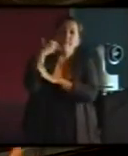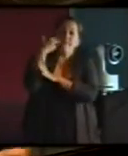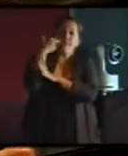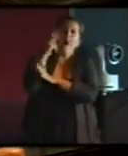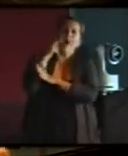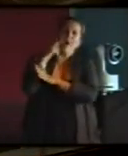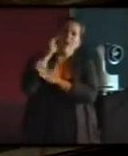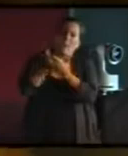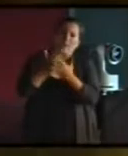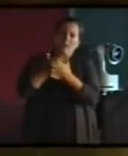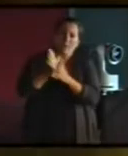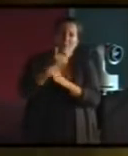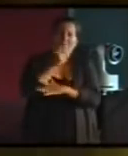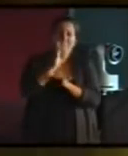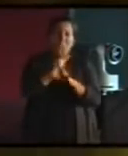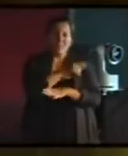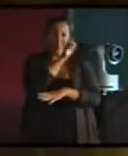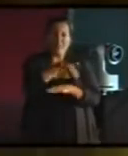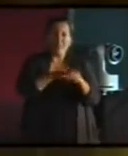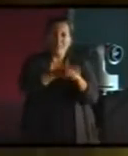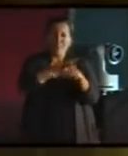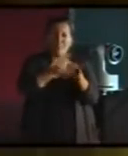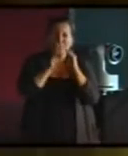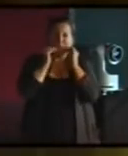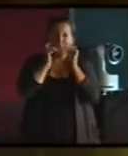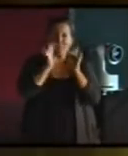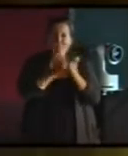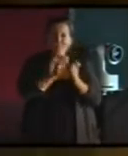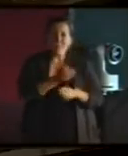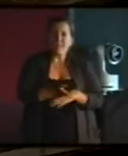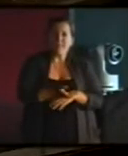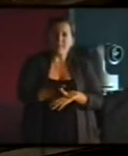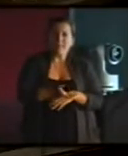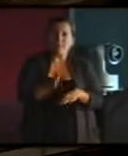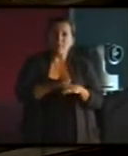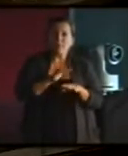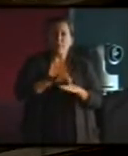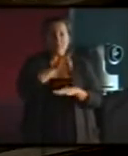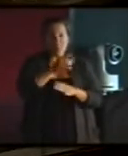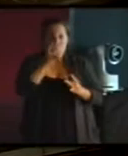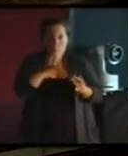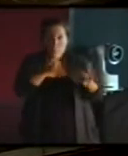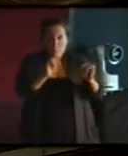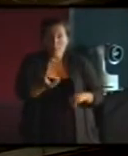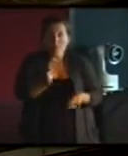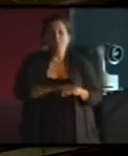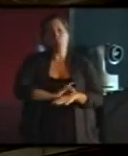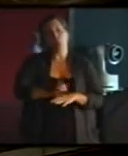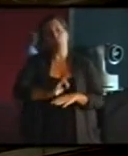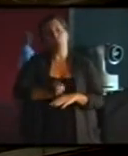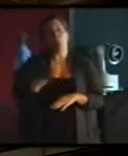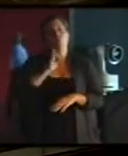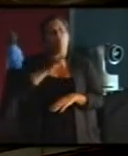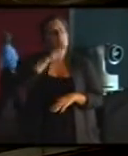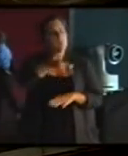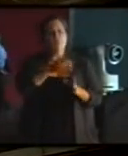question délicate, je te vois sourire Olivier Brochet, mais pas tant que ça. Et si Anouk Legendre veut nous